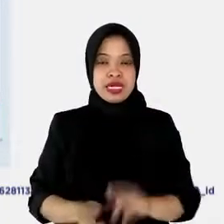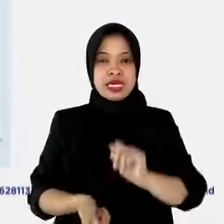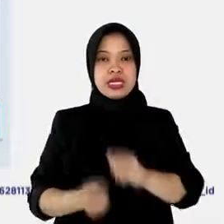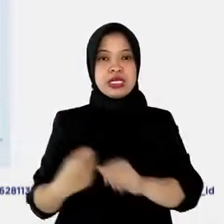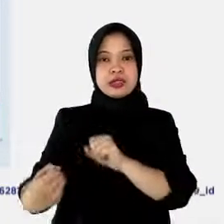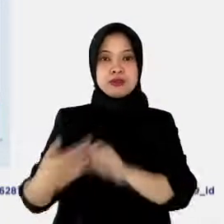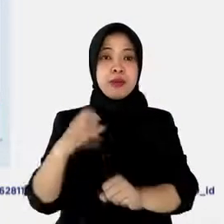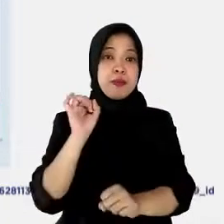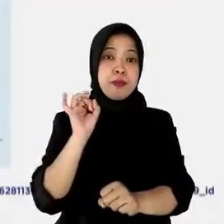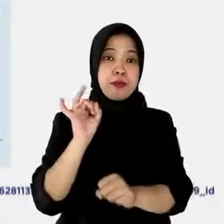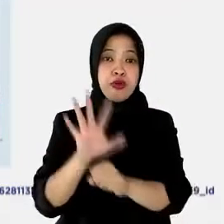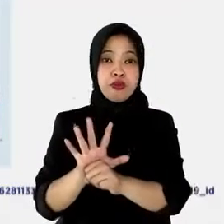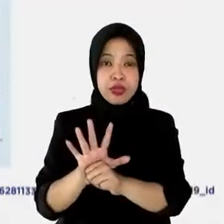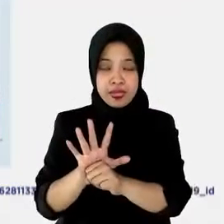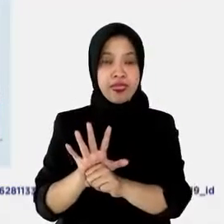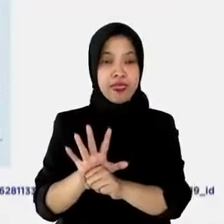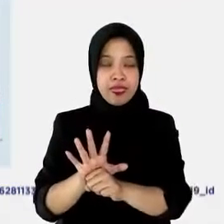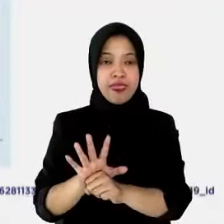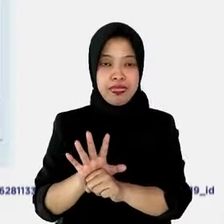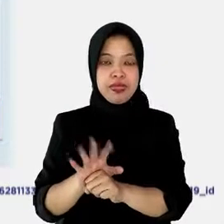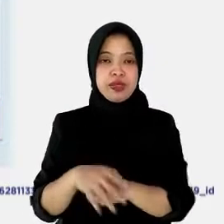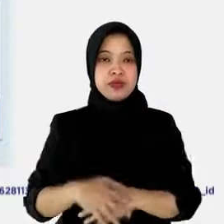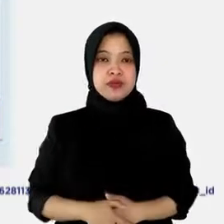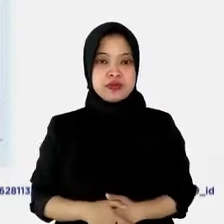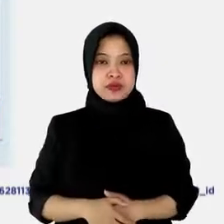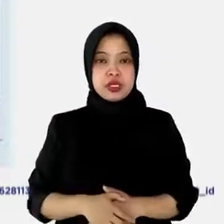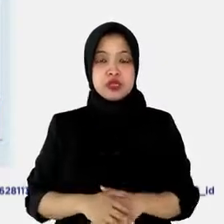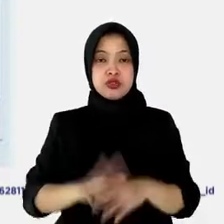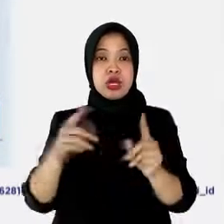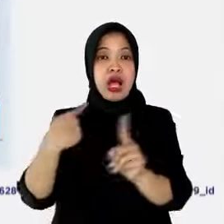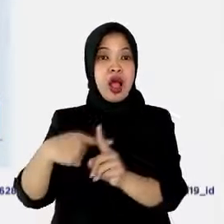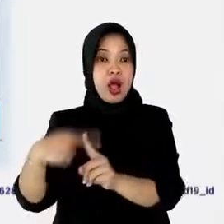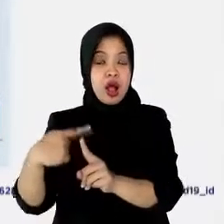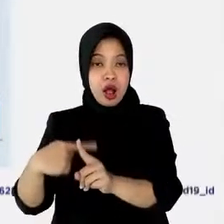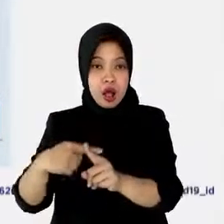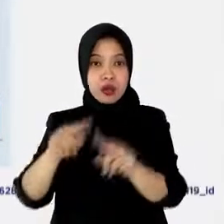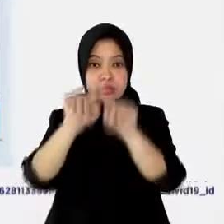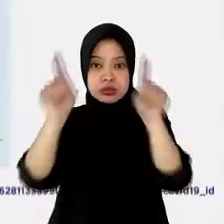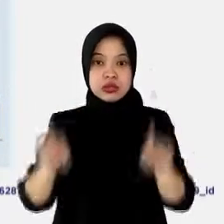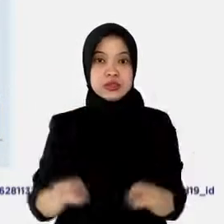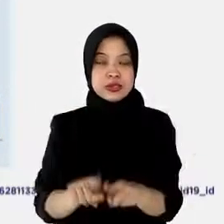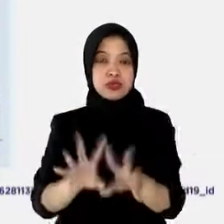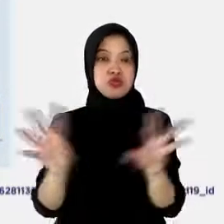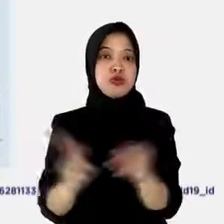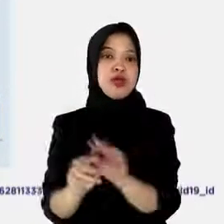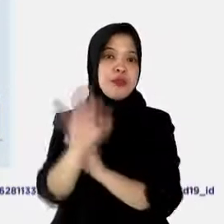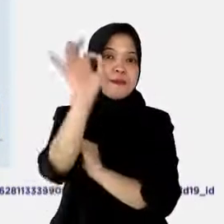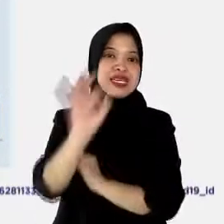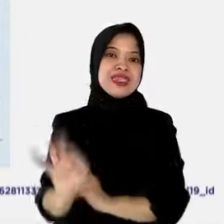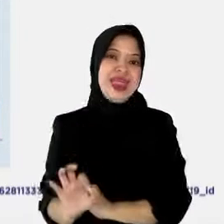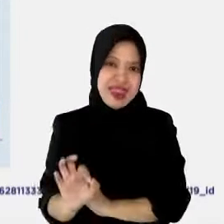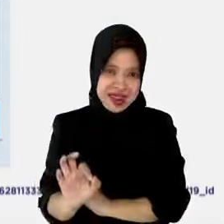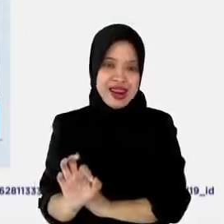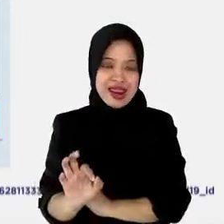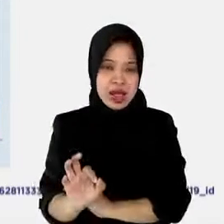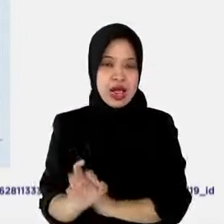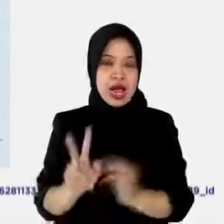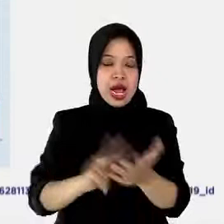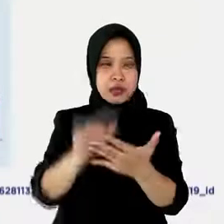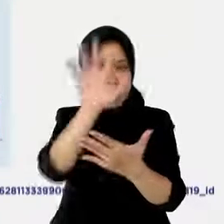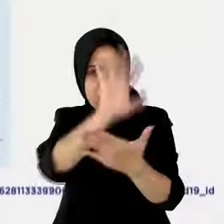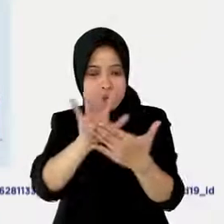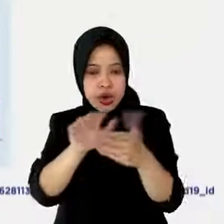tes positif atau positif feathered angka ini umumnya keluar dalam bentuk persentase dan dapat